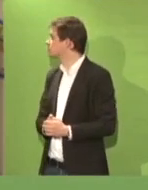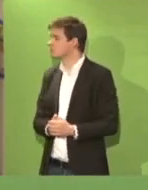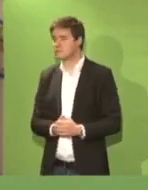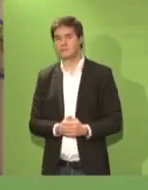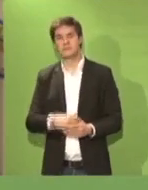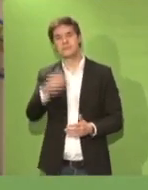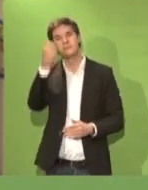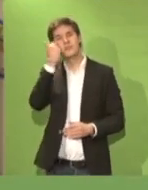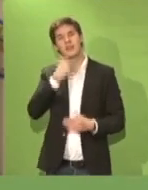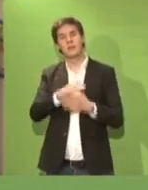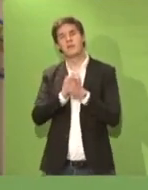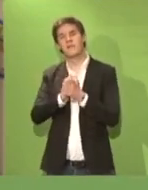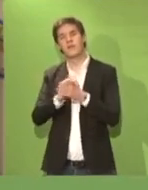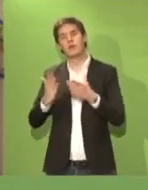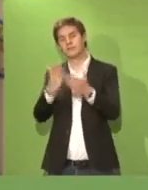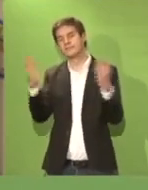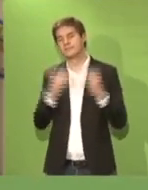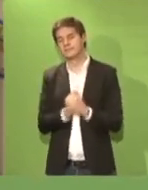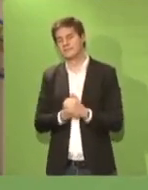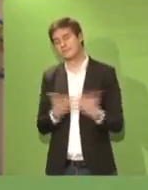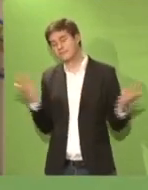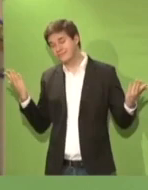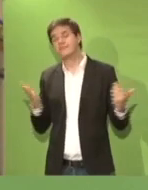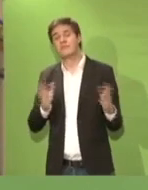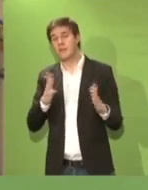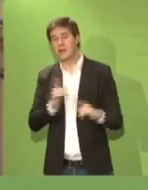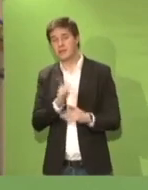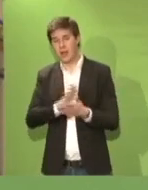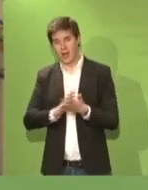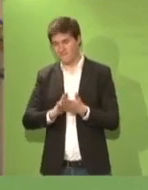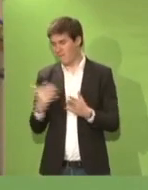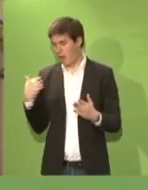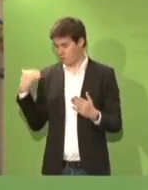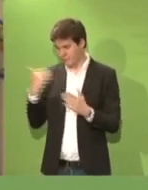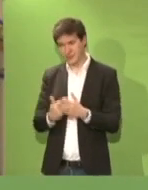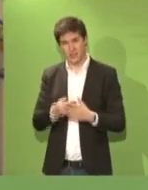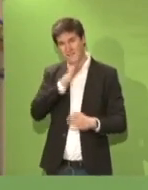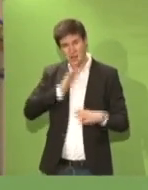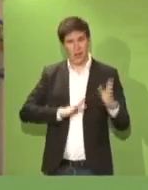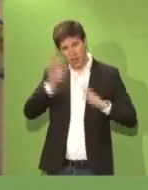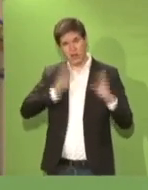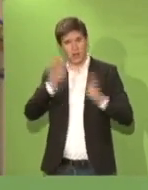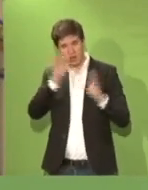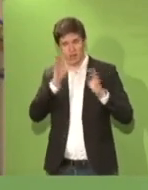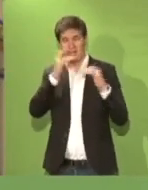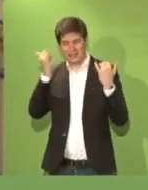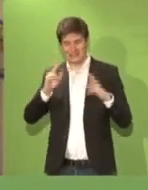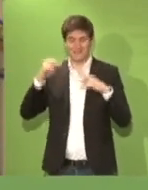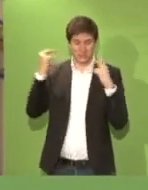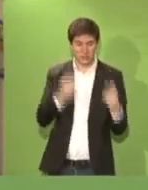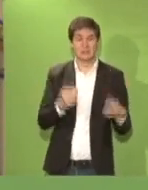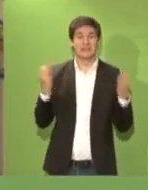Ja, liebe Freundinnen und Freunde, es ist manchmal nicht einfach, nach so einem langen Marathon von Abstimmungen dann wieder zur